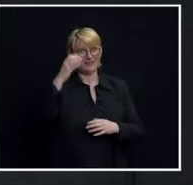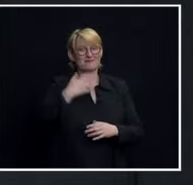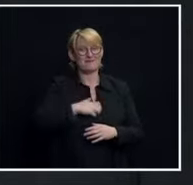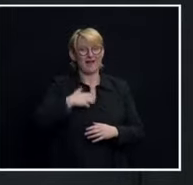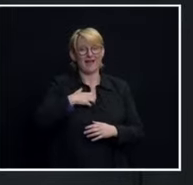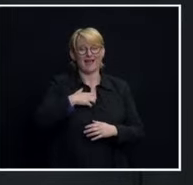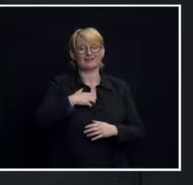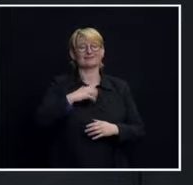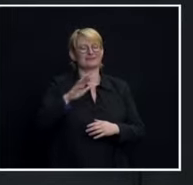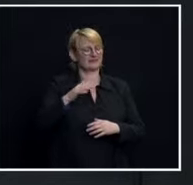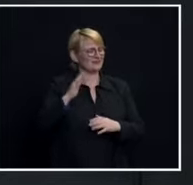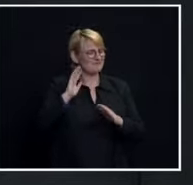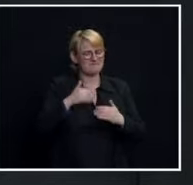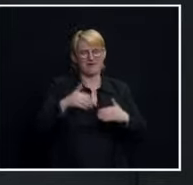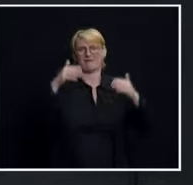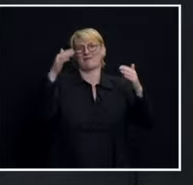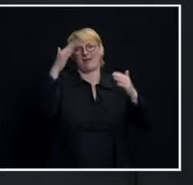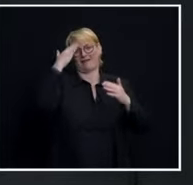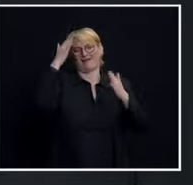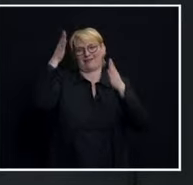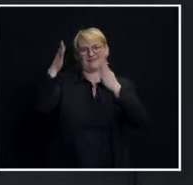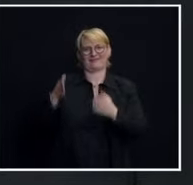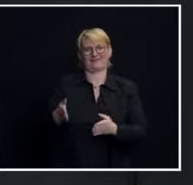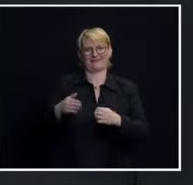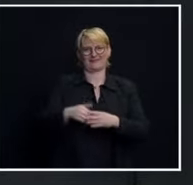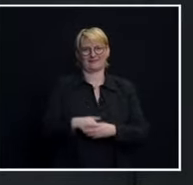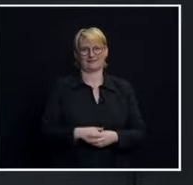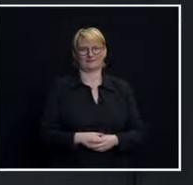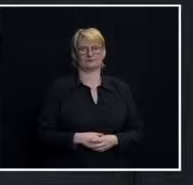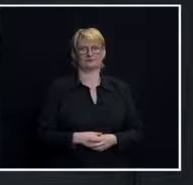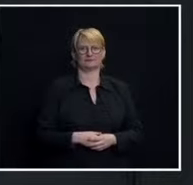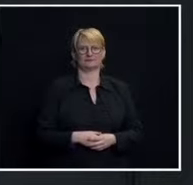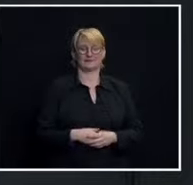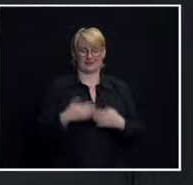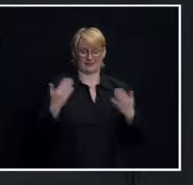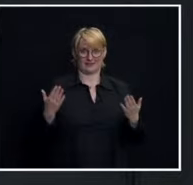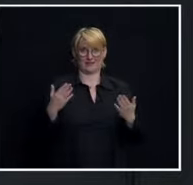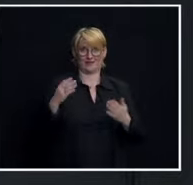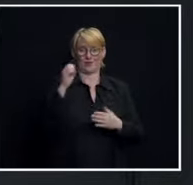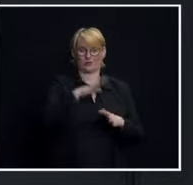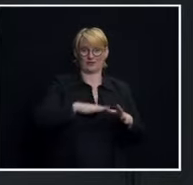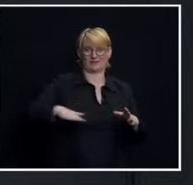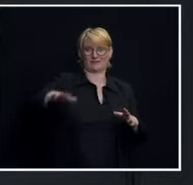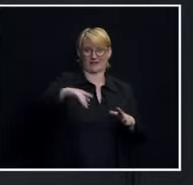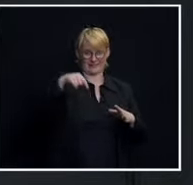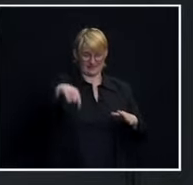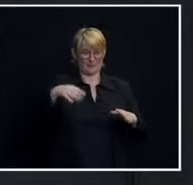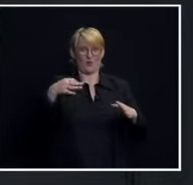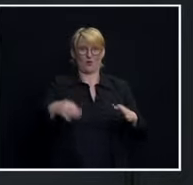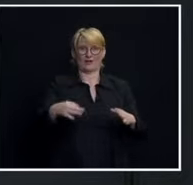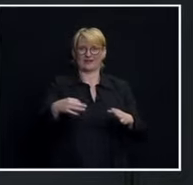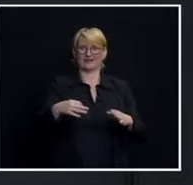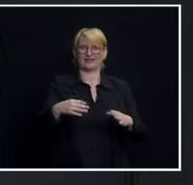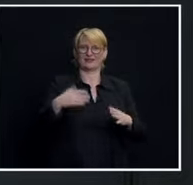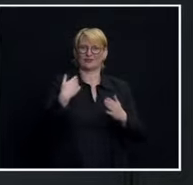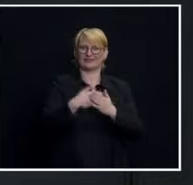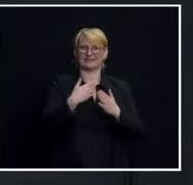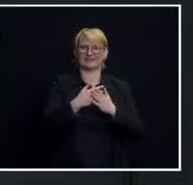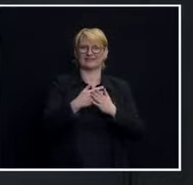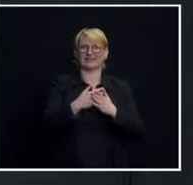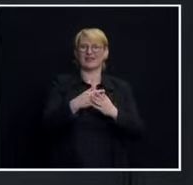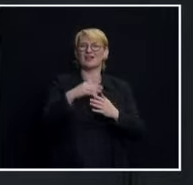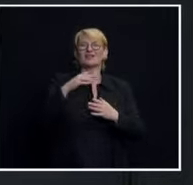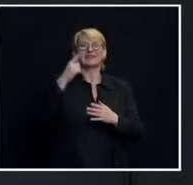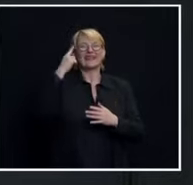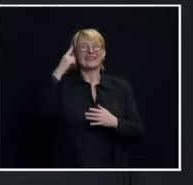steigern konnte. Im Grunde genommen hat hier am Odeonsplatz an diesem Ort und in der Stunde des vermeintlichen